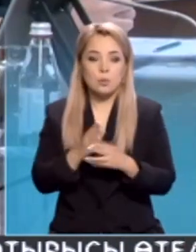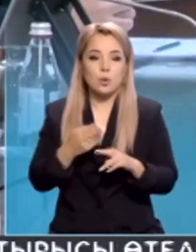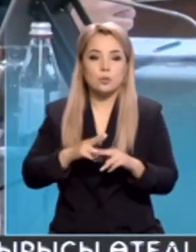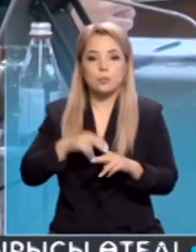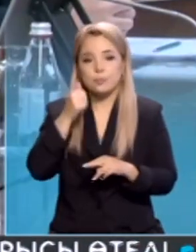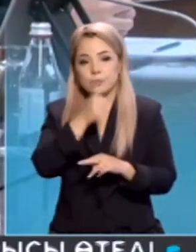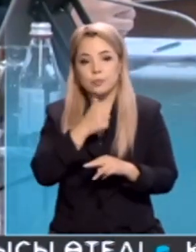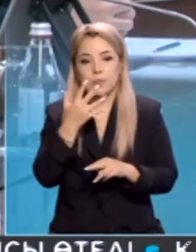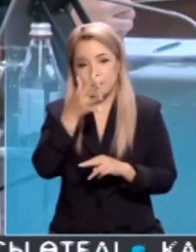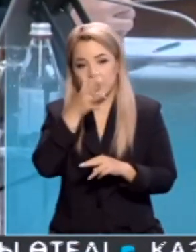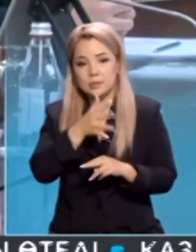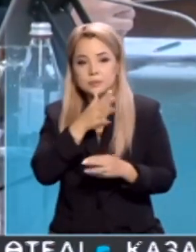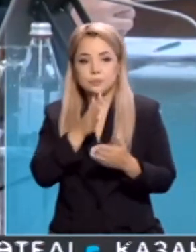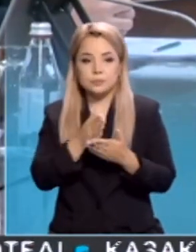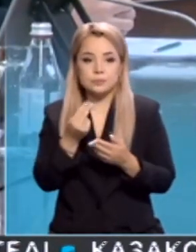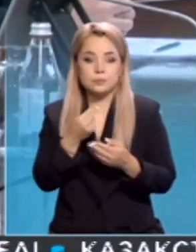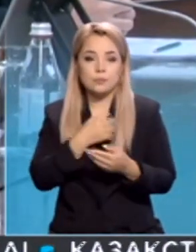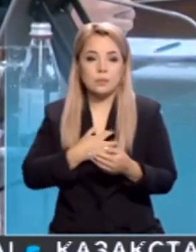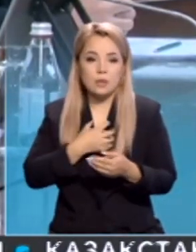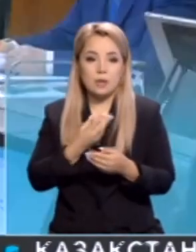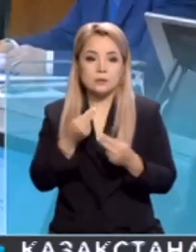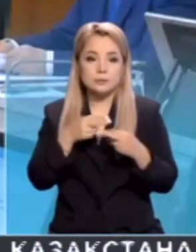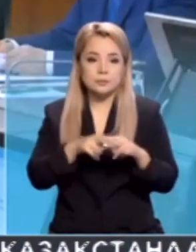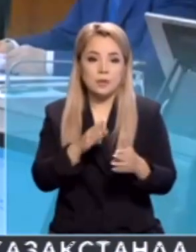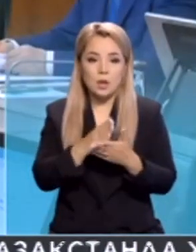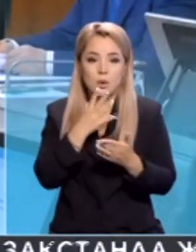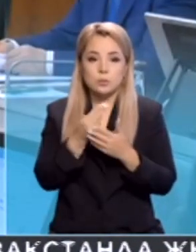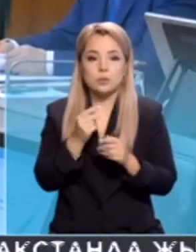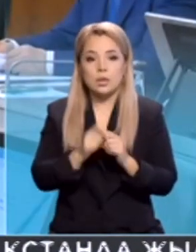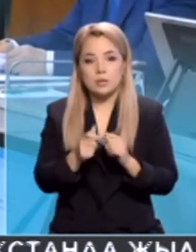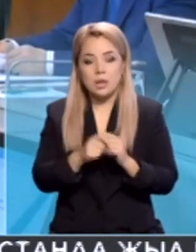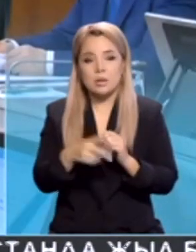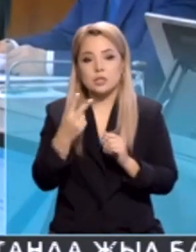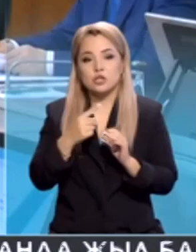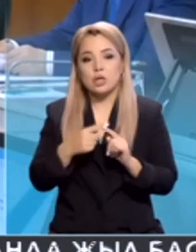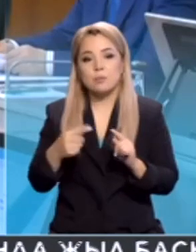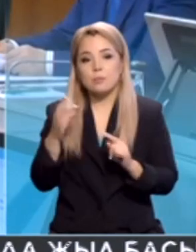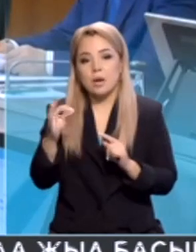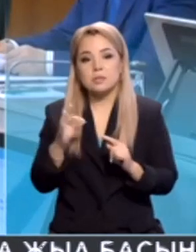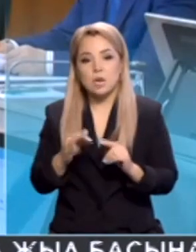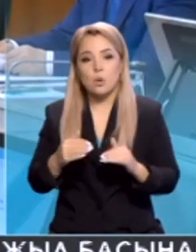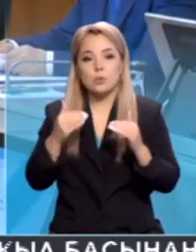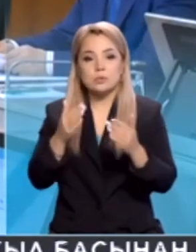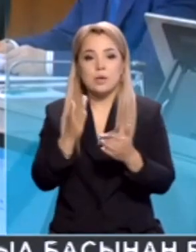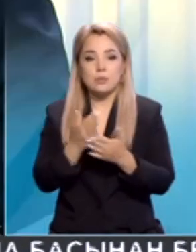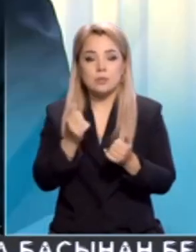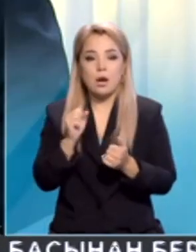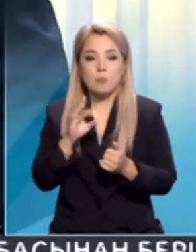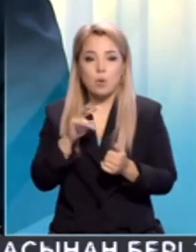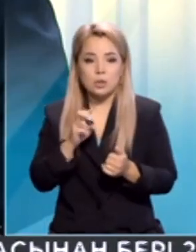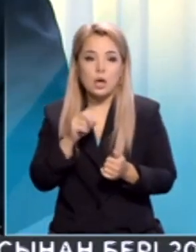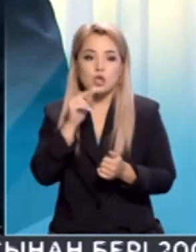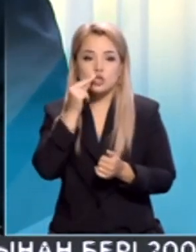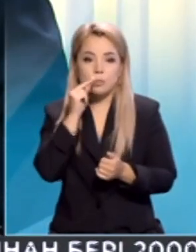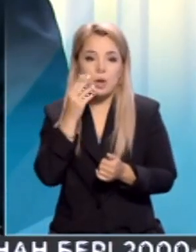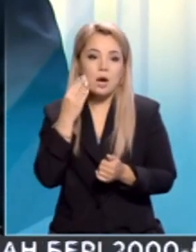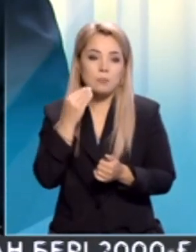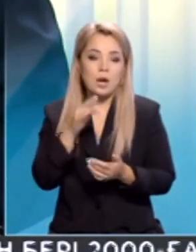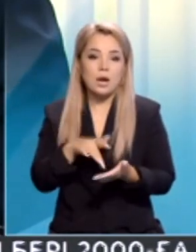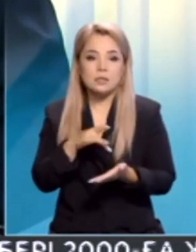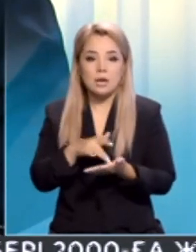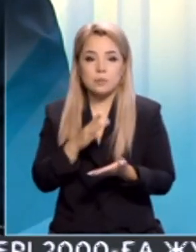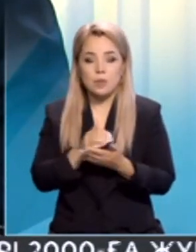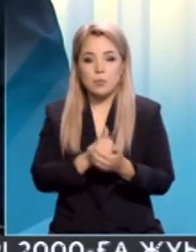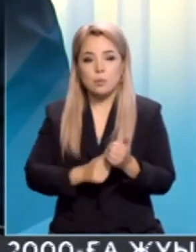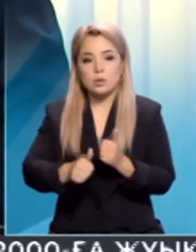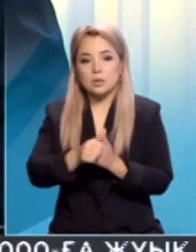жылдың 5 айында негізгі капиталға салынған инвестициялар көлемі 2,5%-ға өскен. Өңірлер арасында Ақмола облысы, Шымкент және Алматы қалалары